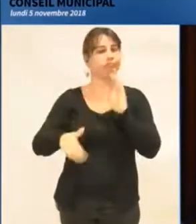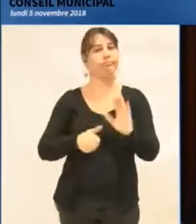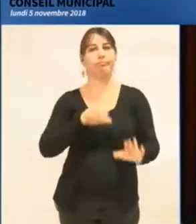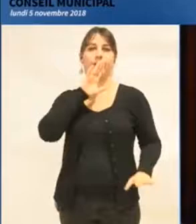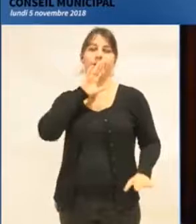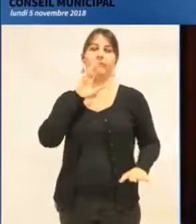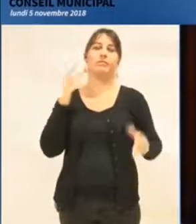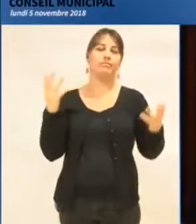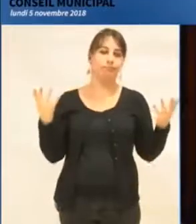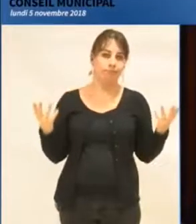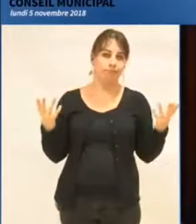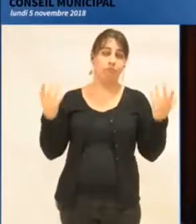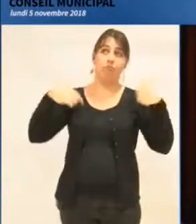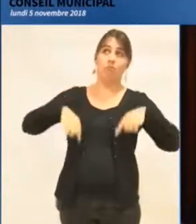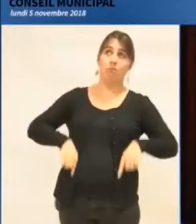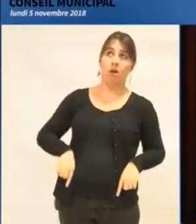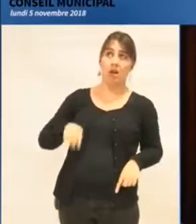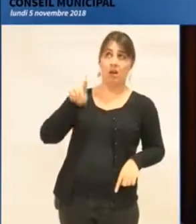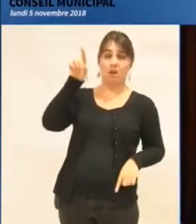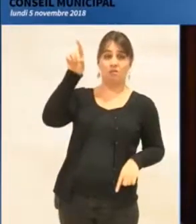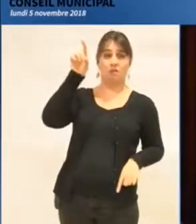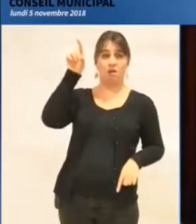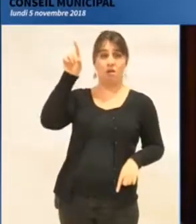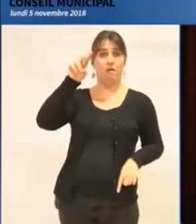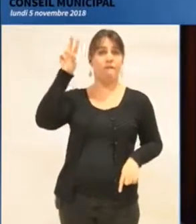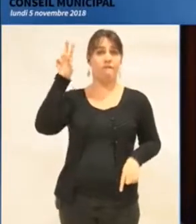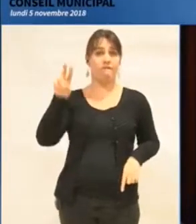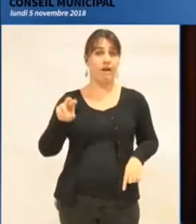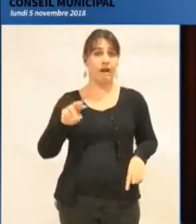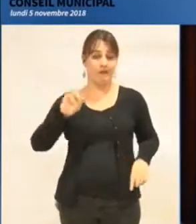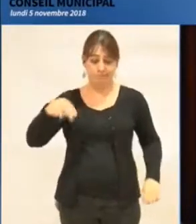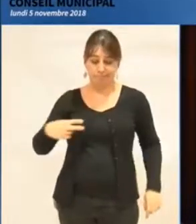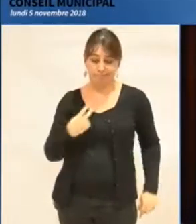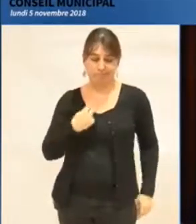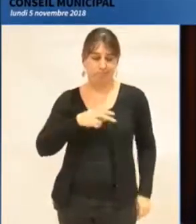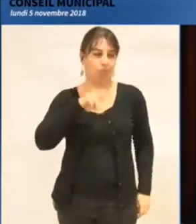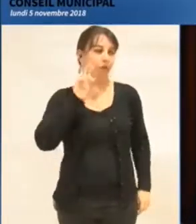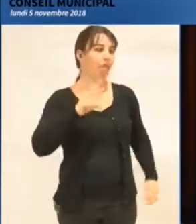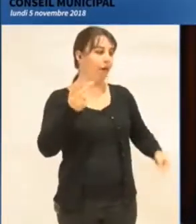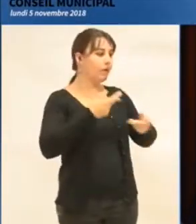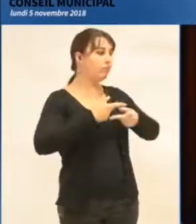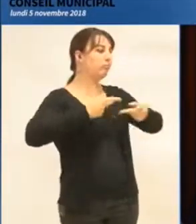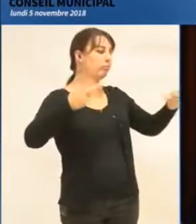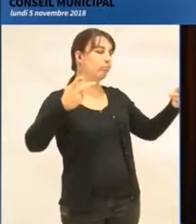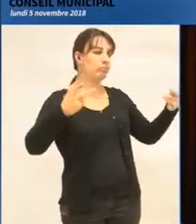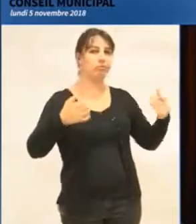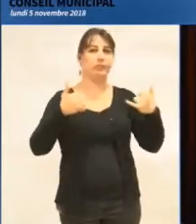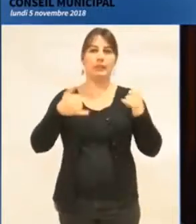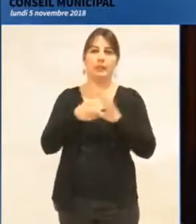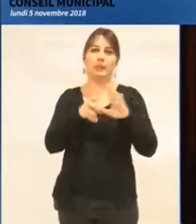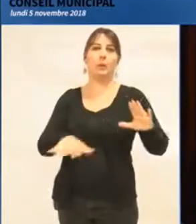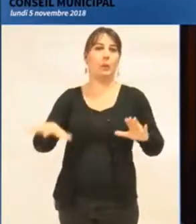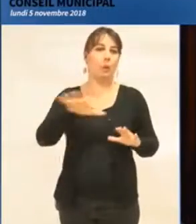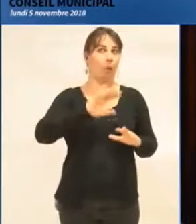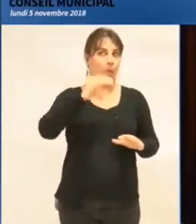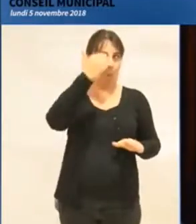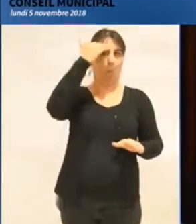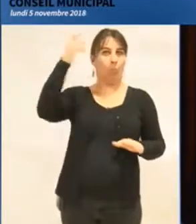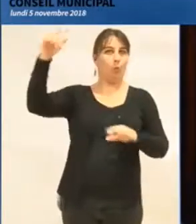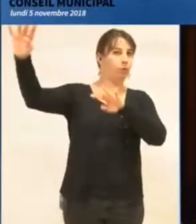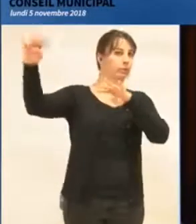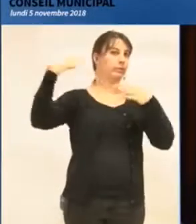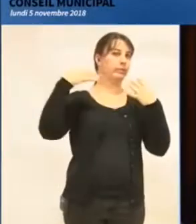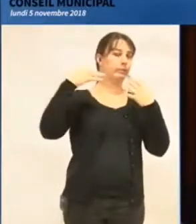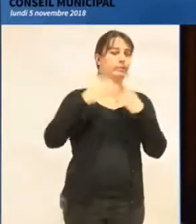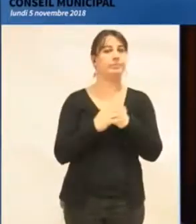donc, n'a pas manqué lui-même de finir par reconnaître sur le territoire grenoblois. La